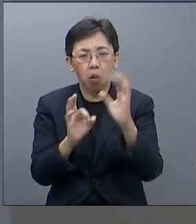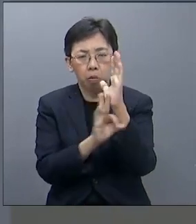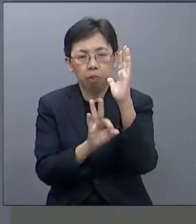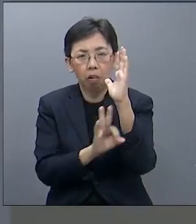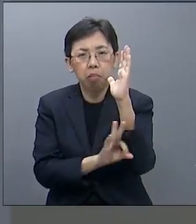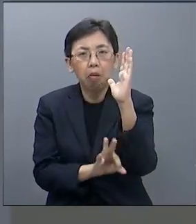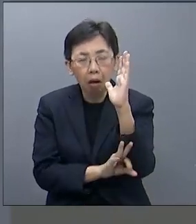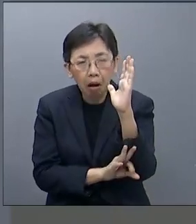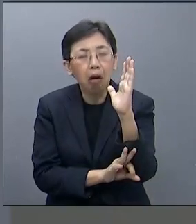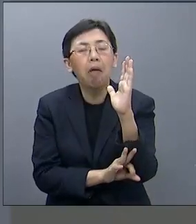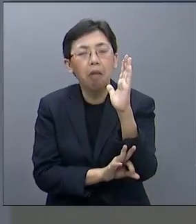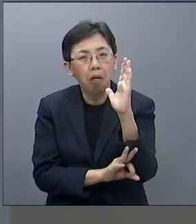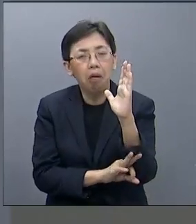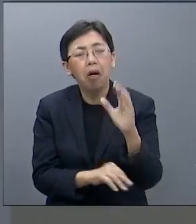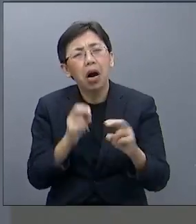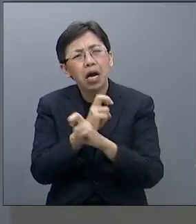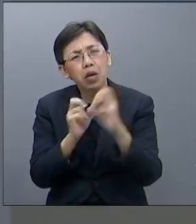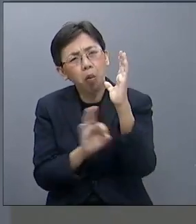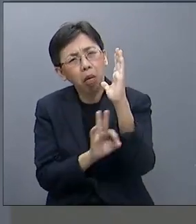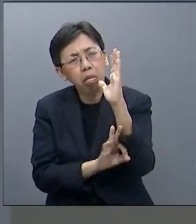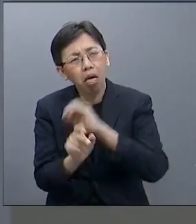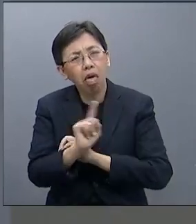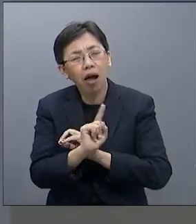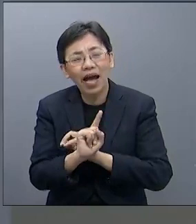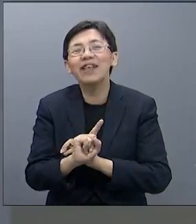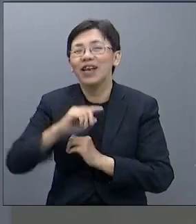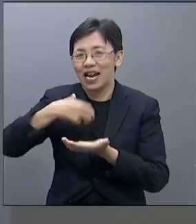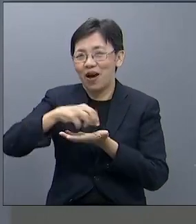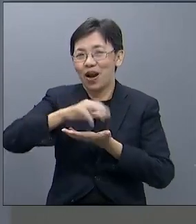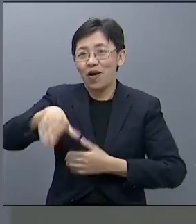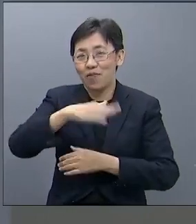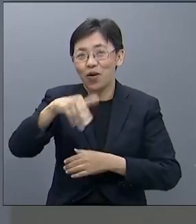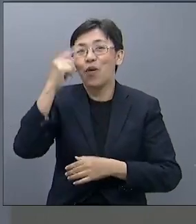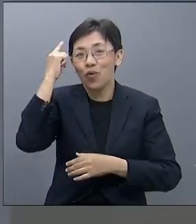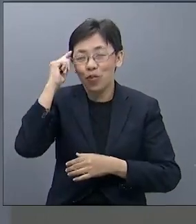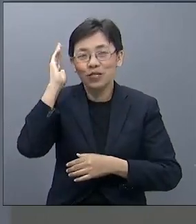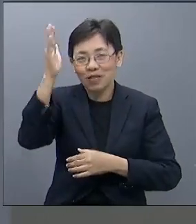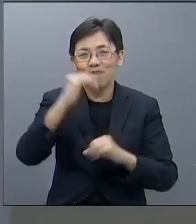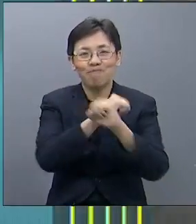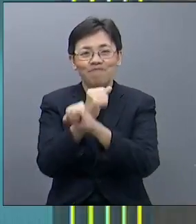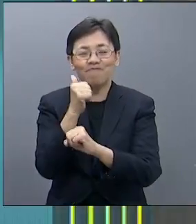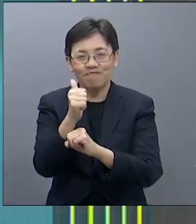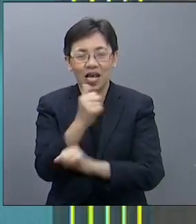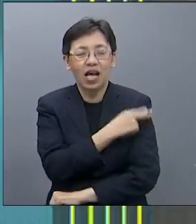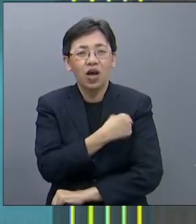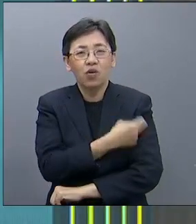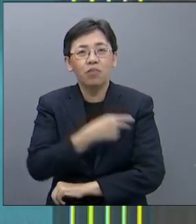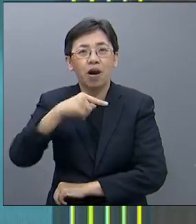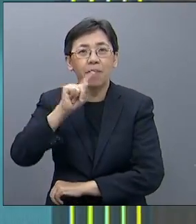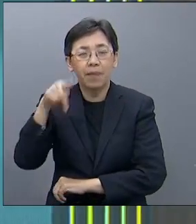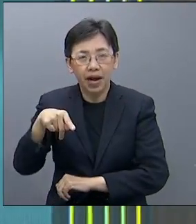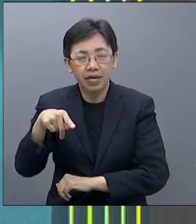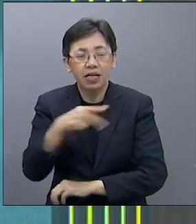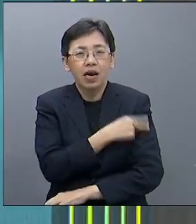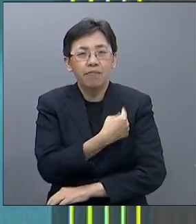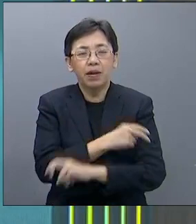ณผู้ชมเรื่องนี้จะเป็นอย่างไรมารู้ทันกันได้ไปด้วยกันวันนี้นะคะกับนายแพทย์ประพันธ์โกมลมานค่ะศัลยแพทย์